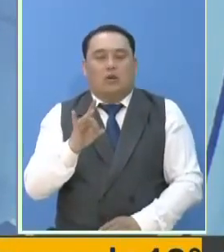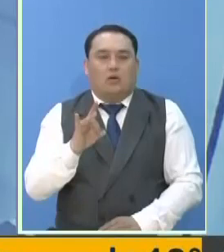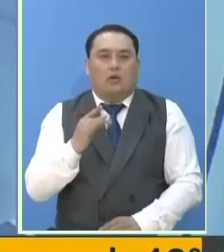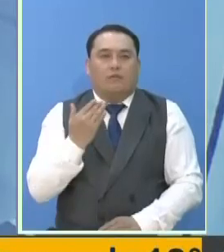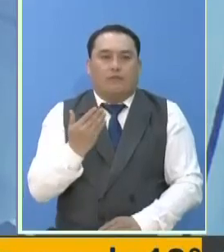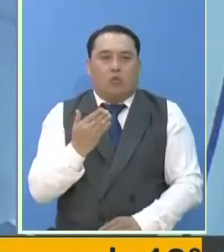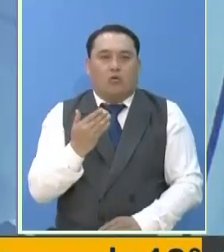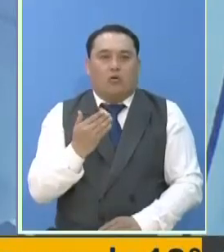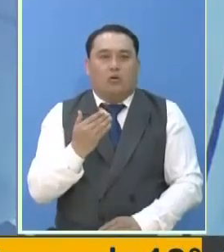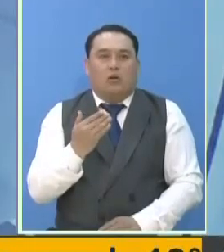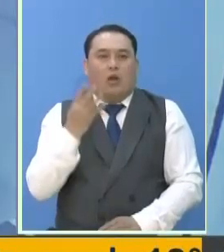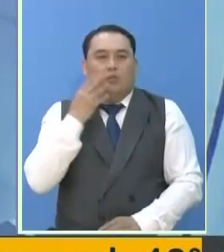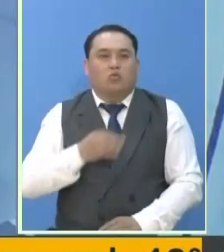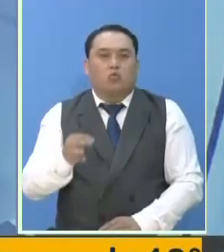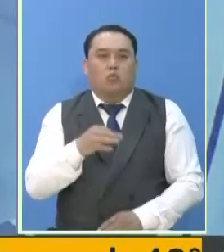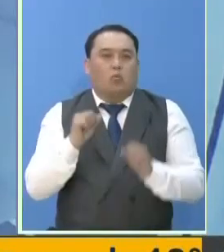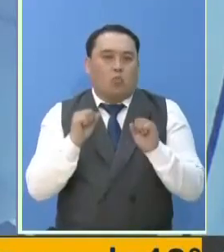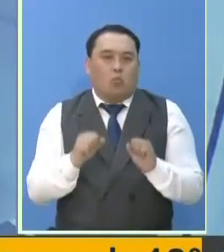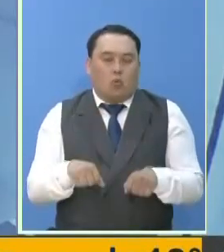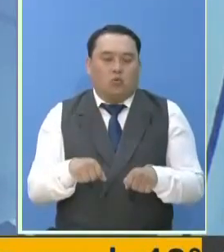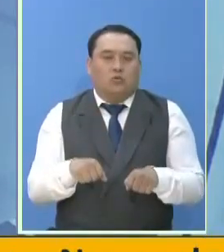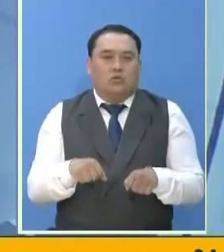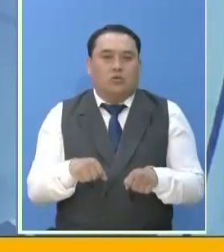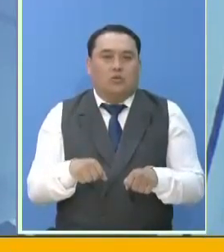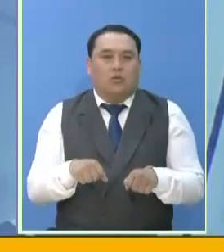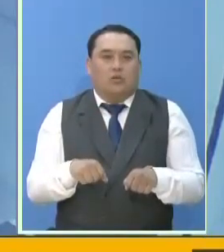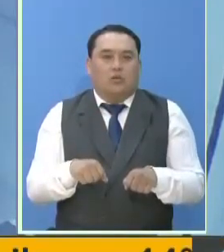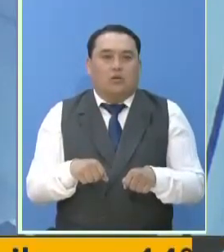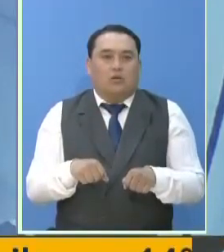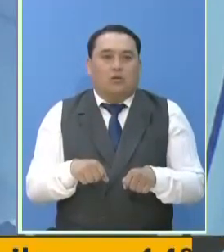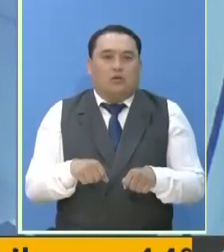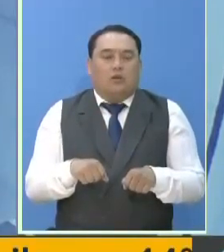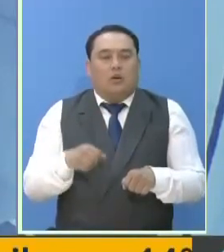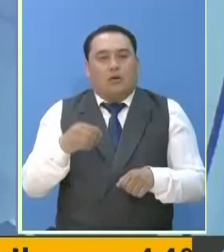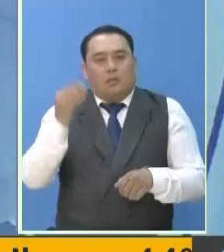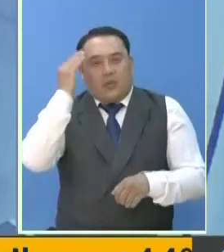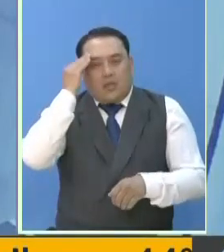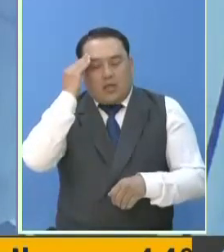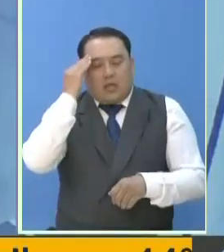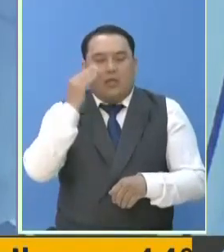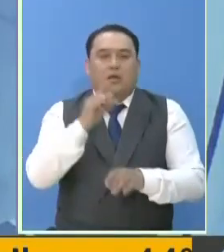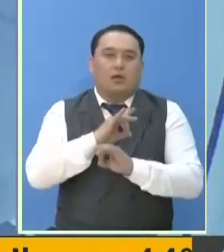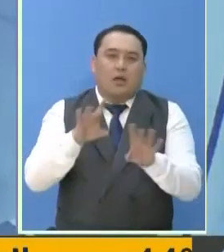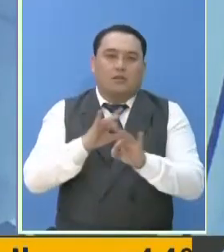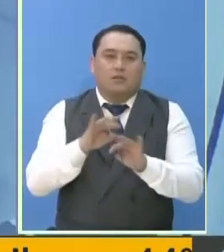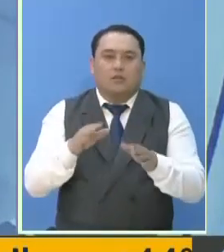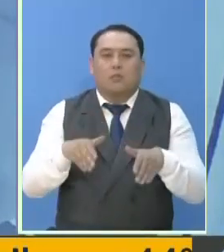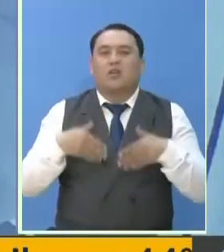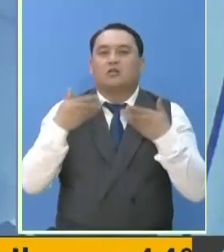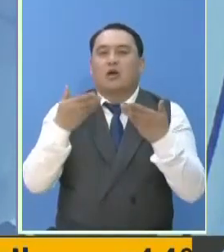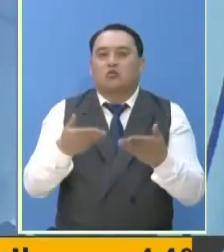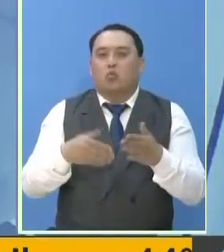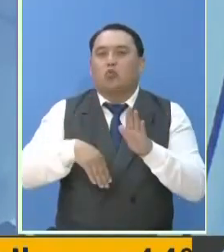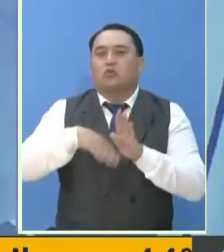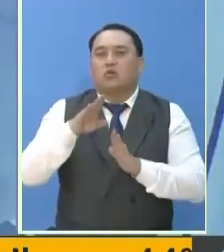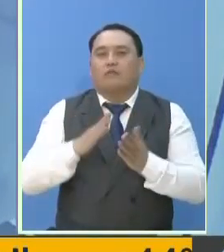нас происходит в Алматинской области, могут с критической точки зрения подходить, высказывать свои мнения, все-таки давать какие-то предложения по